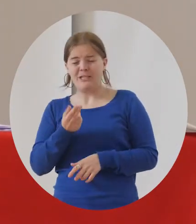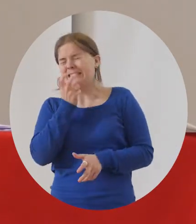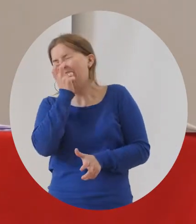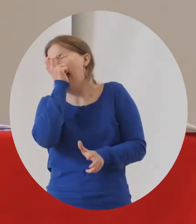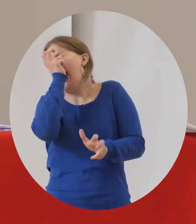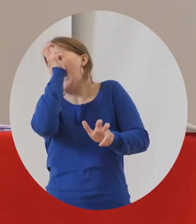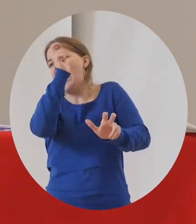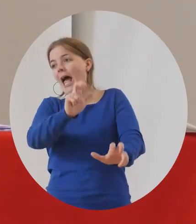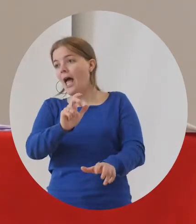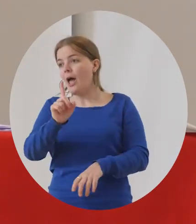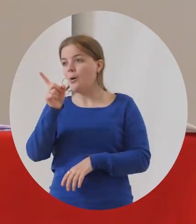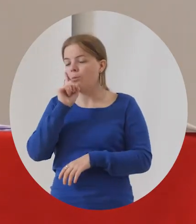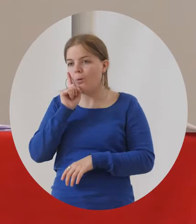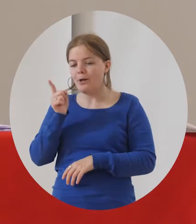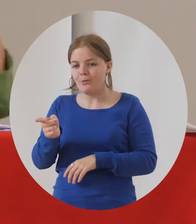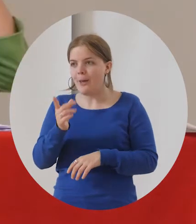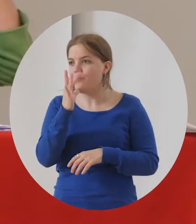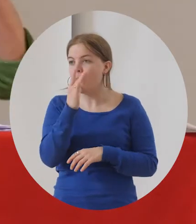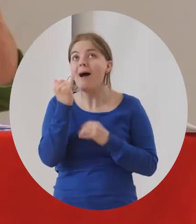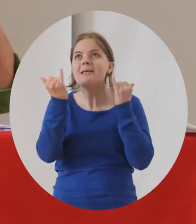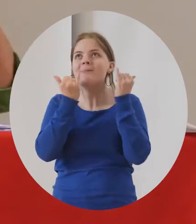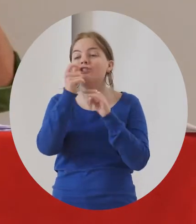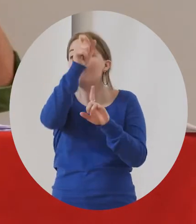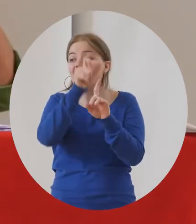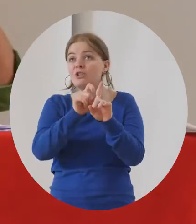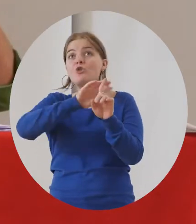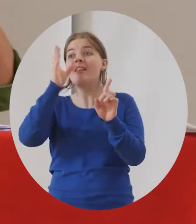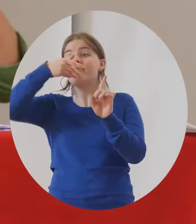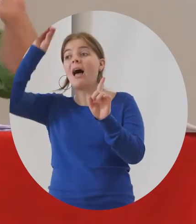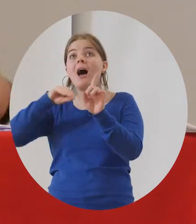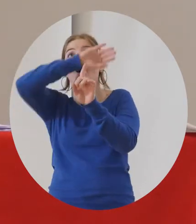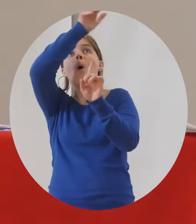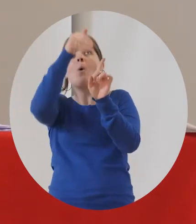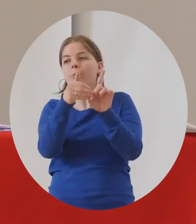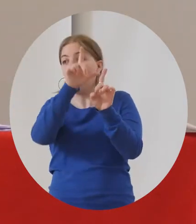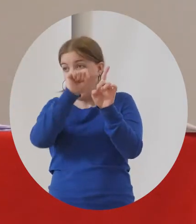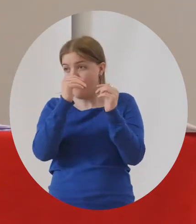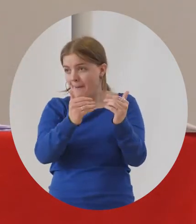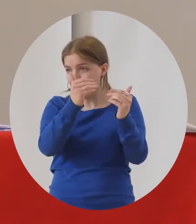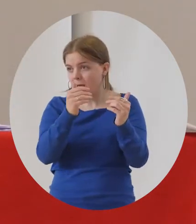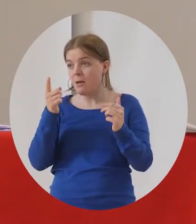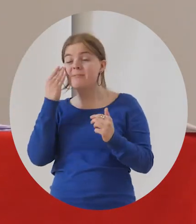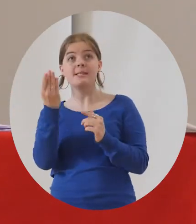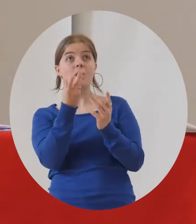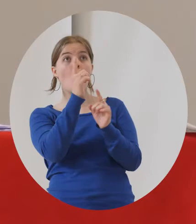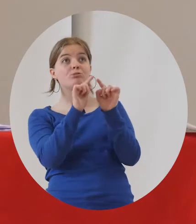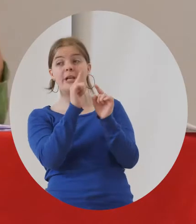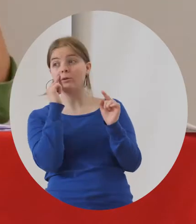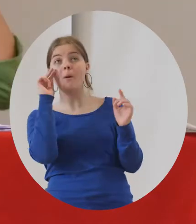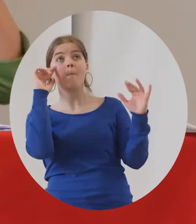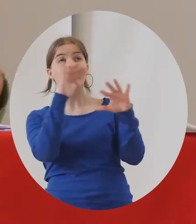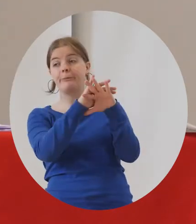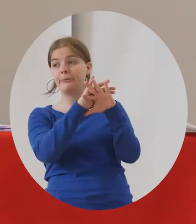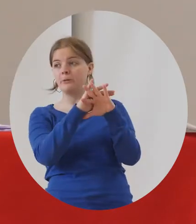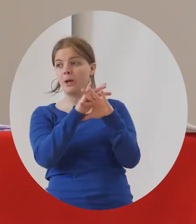à hurler parce qu'il ne pouvait pas l'imaginer sous le drap. C'est-à-dire que si l'objet disparaissait de ses yeux, il ne pouvait